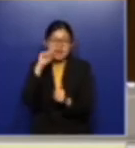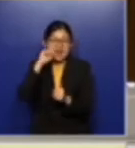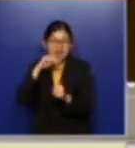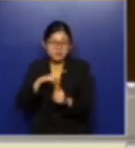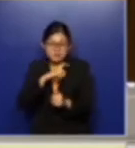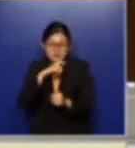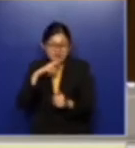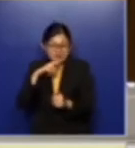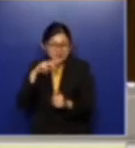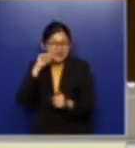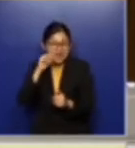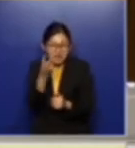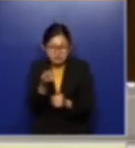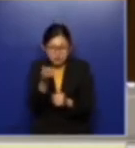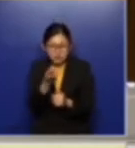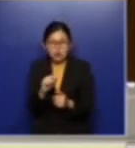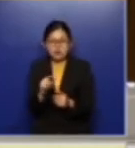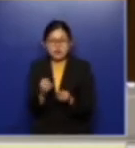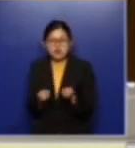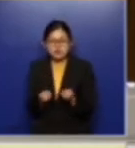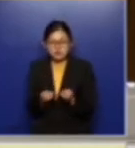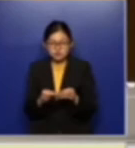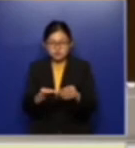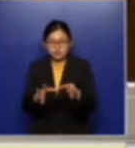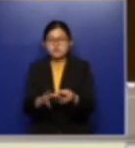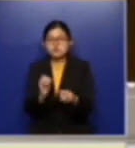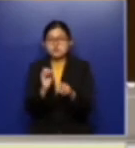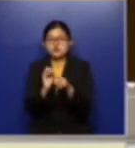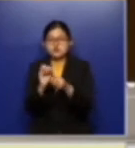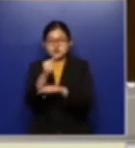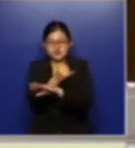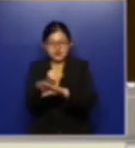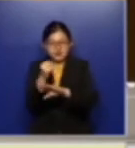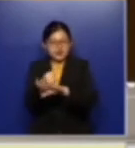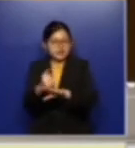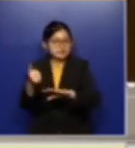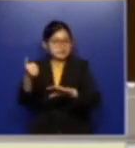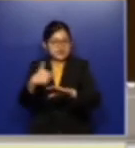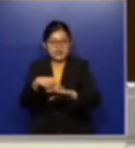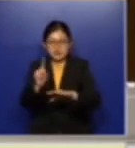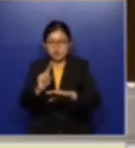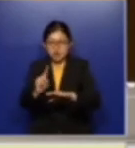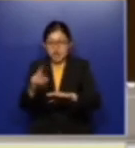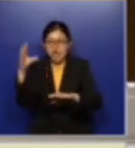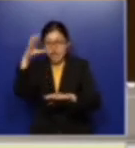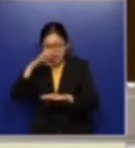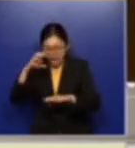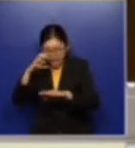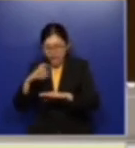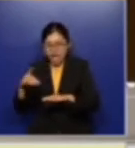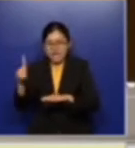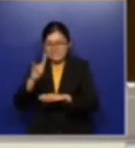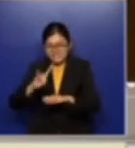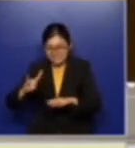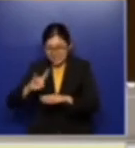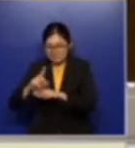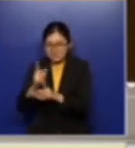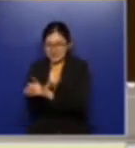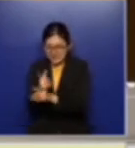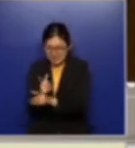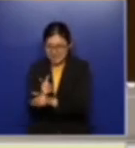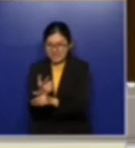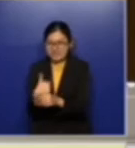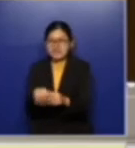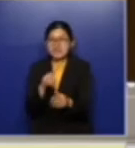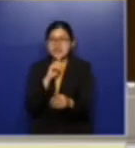พืชไรไม่ได้ต้องหาปศุสัตว์ครับเรามีเงินท่านนายกมอบให้มา 50,000 ล้าน